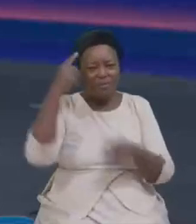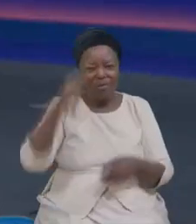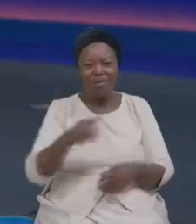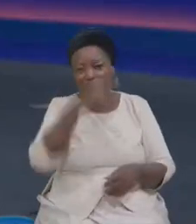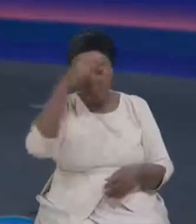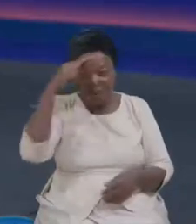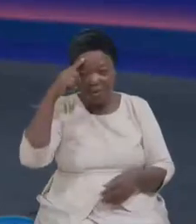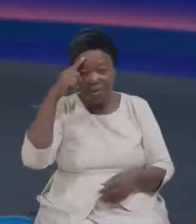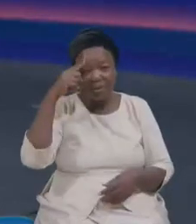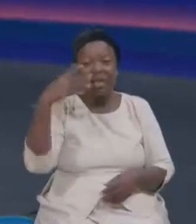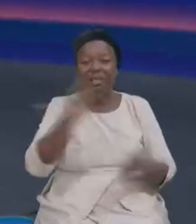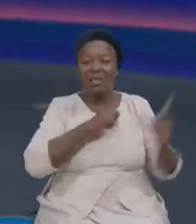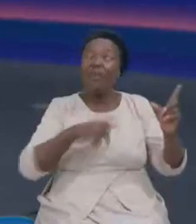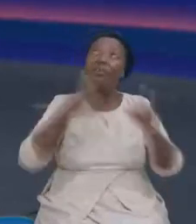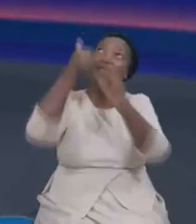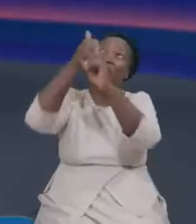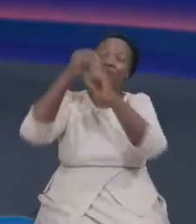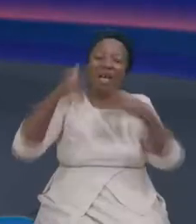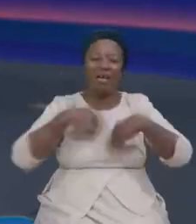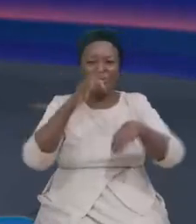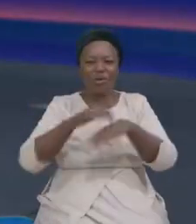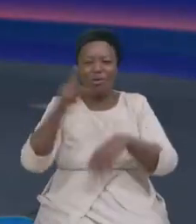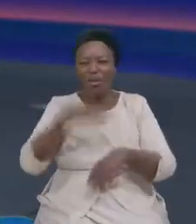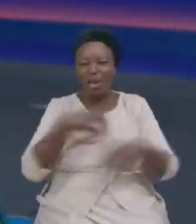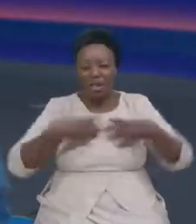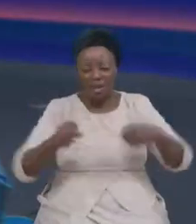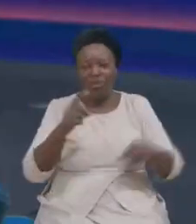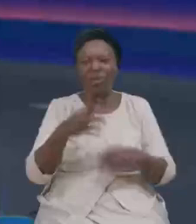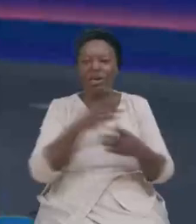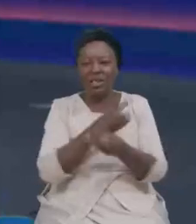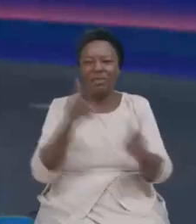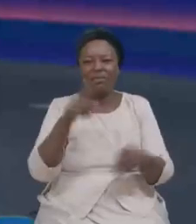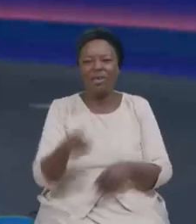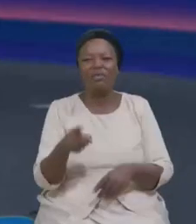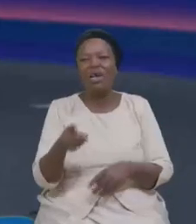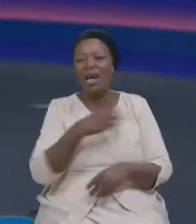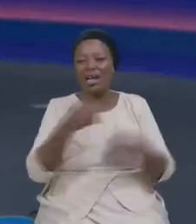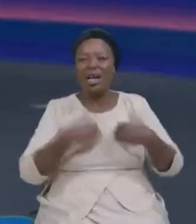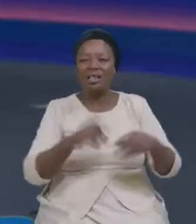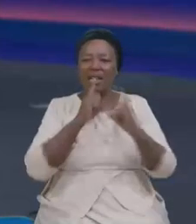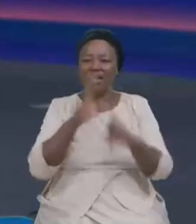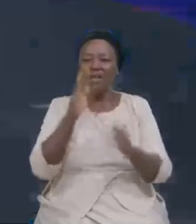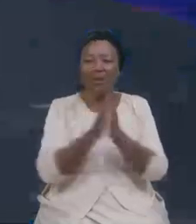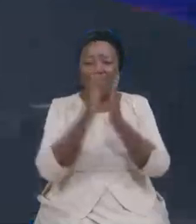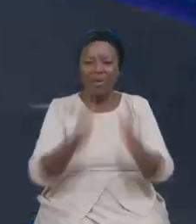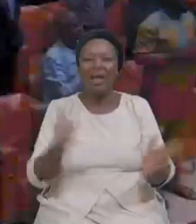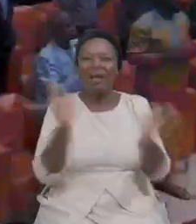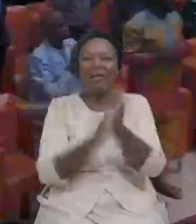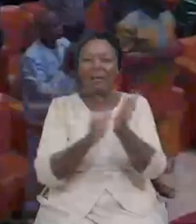Seigneur lui-même t'a déjà touché, t'a guéri, t'a délivré et il y a l'exaucement à ta prière. Gloire à